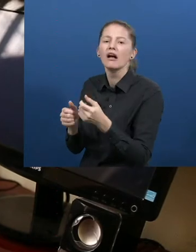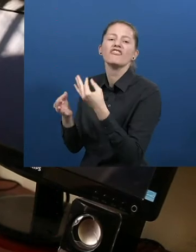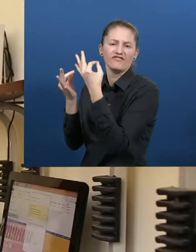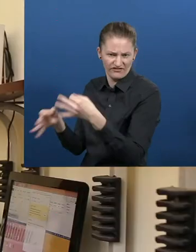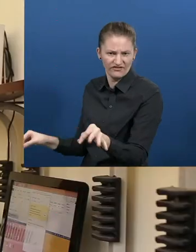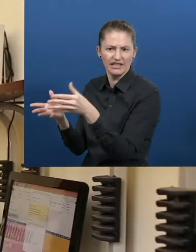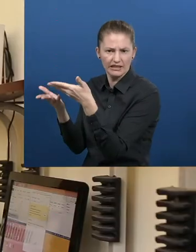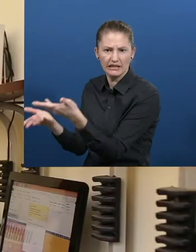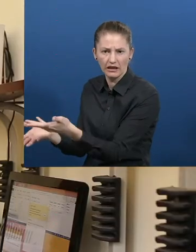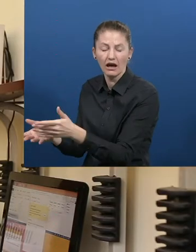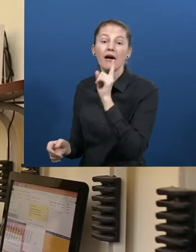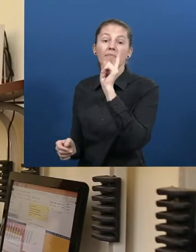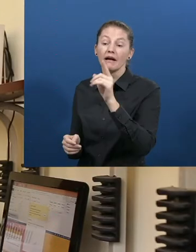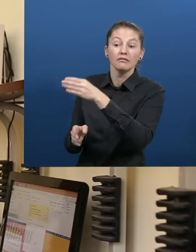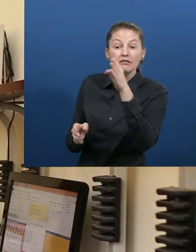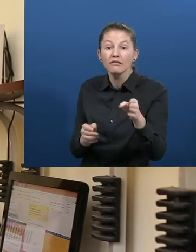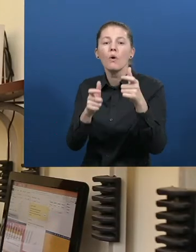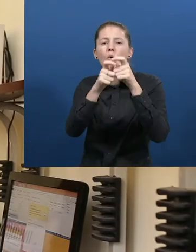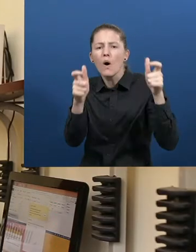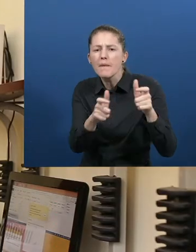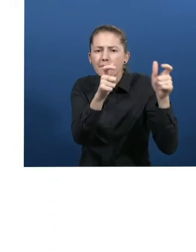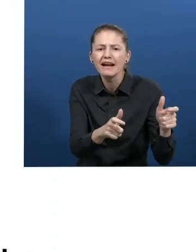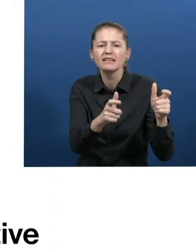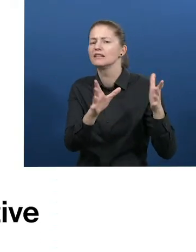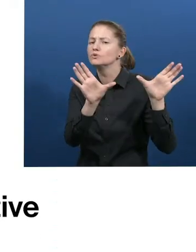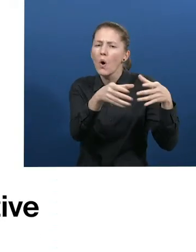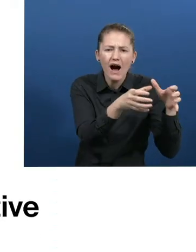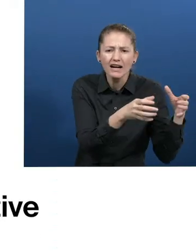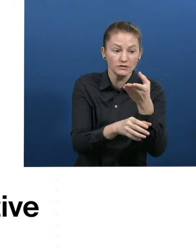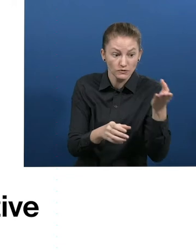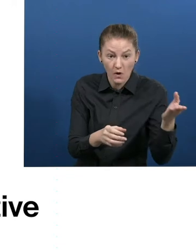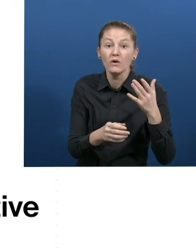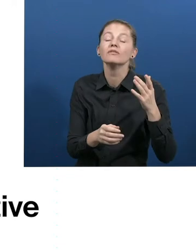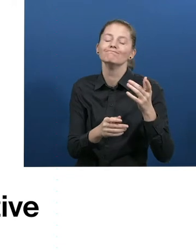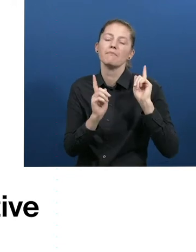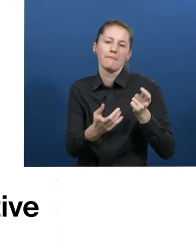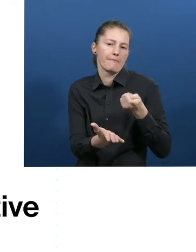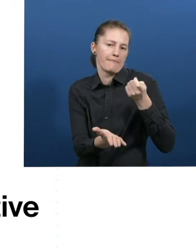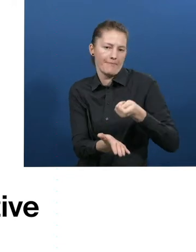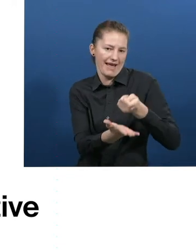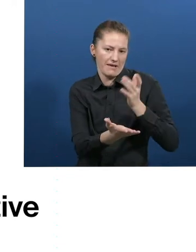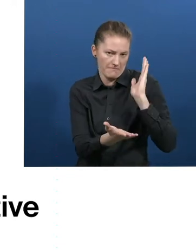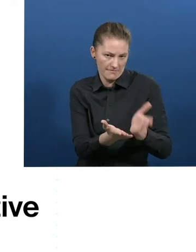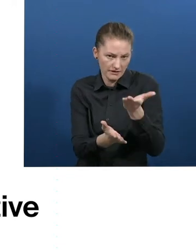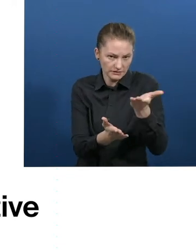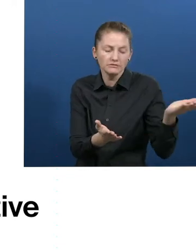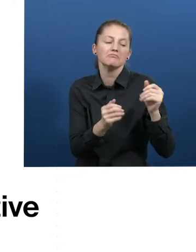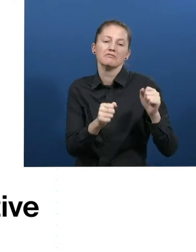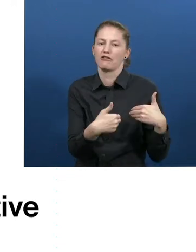ra, chúng tôi cũng có cung cấp những dịch vụ, tư vấn và tập huấn. What is unique and innovative about Saomai?